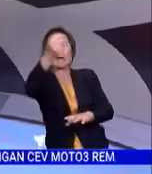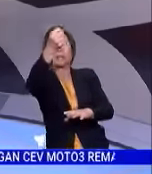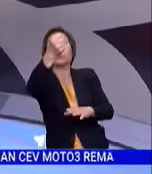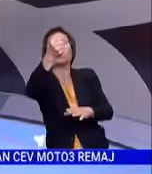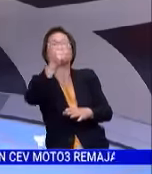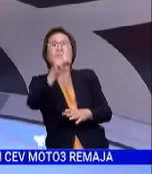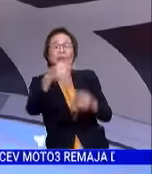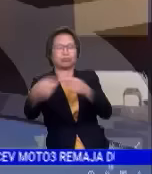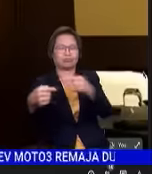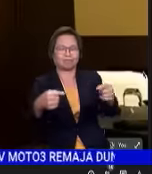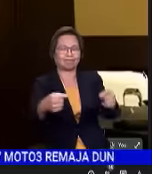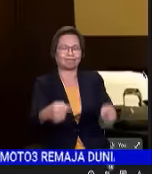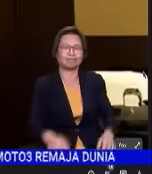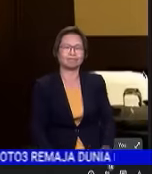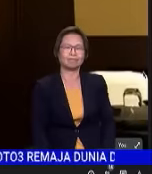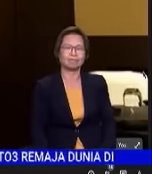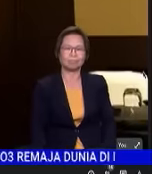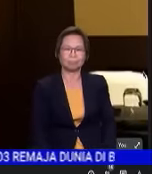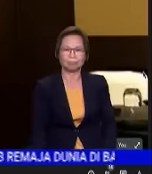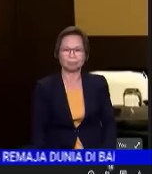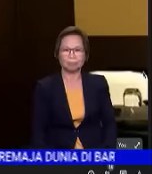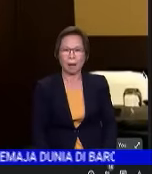perlawanan.